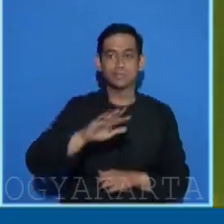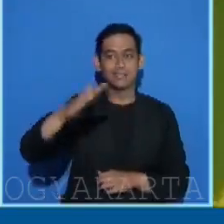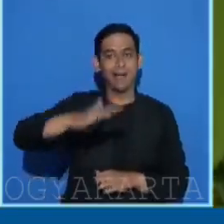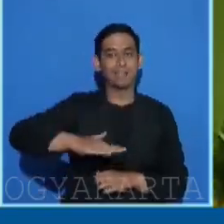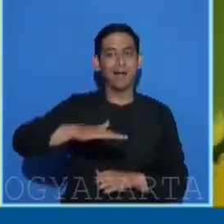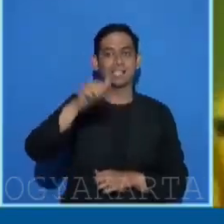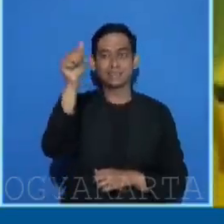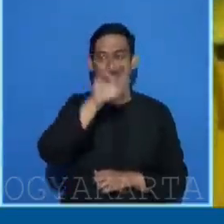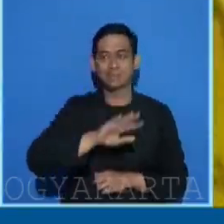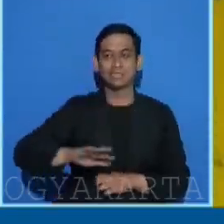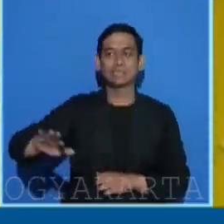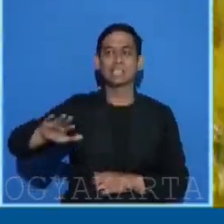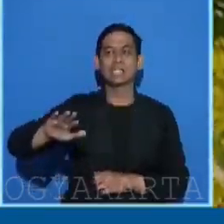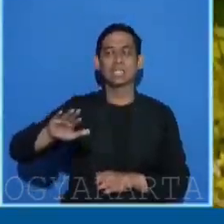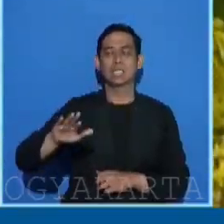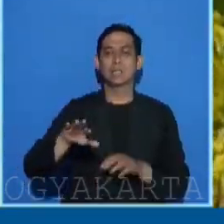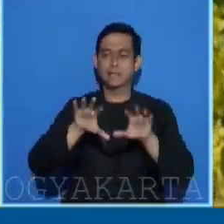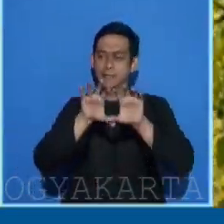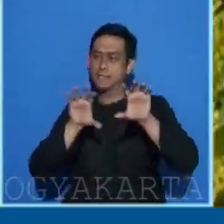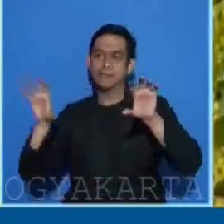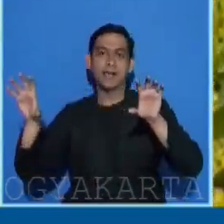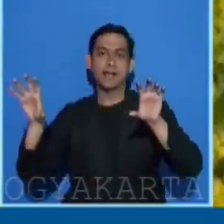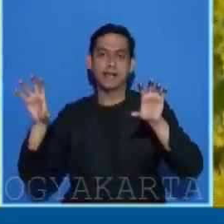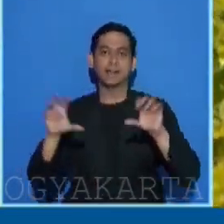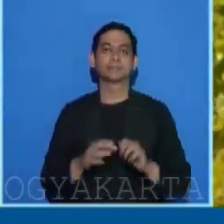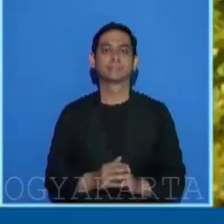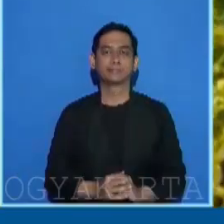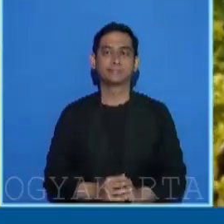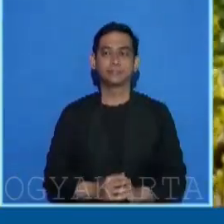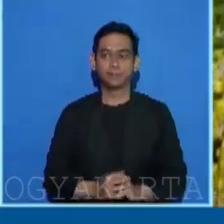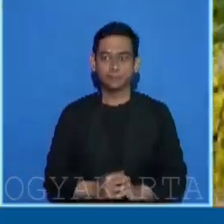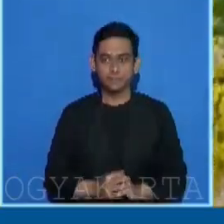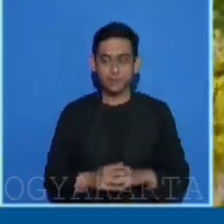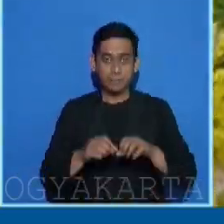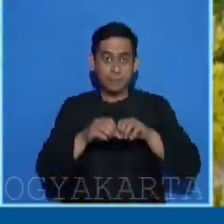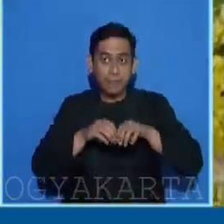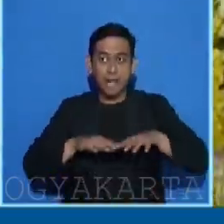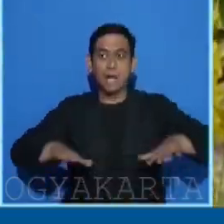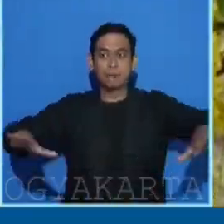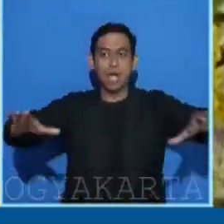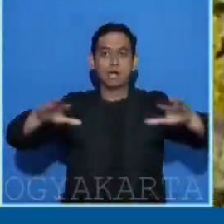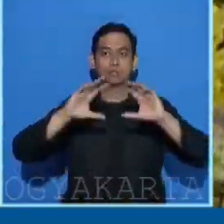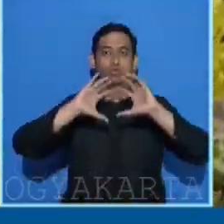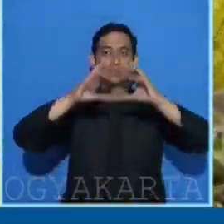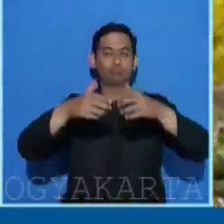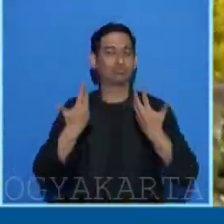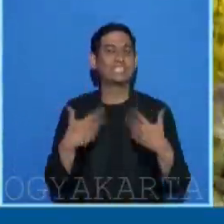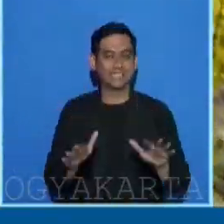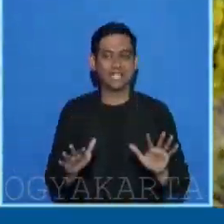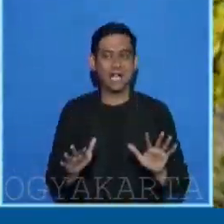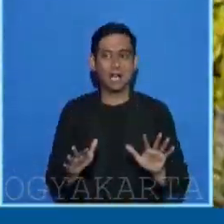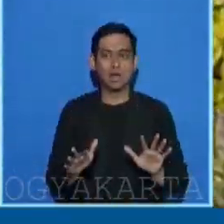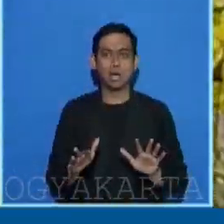Tenggara Lan wekdalenik Dados tananotis ingkang sampun Sumar inenging dereng kathah ingkang